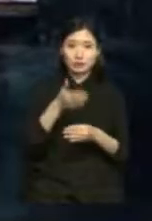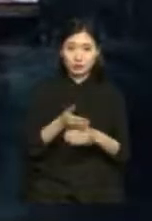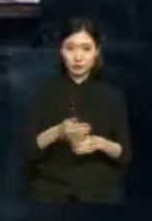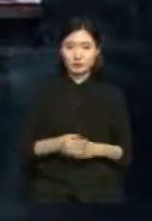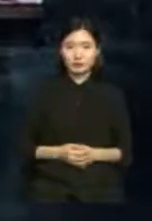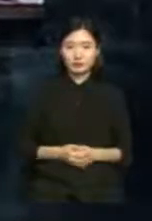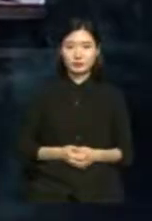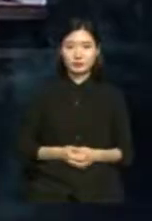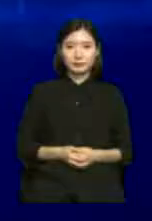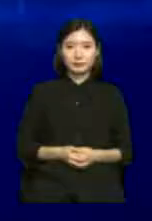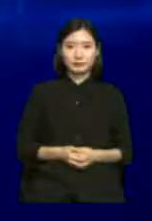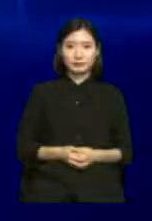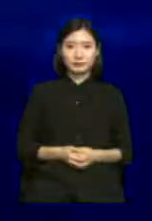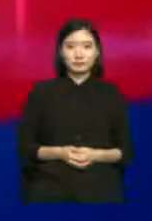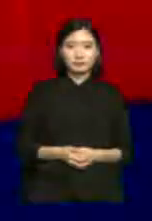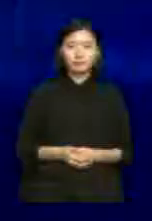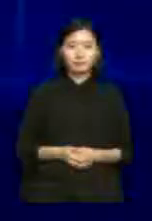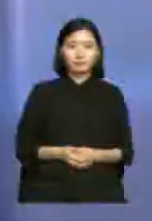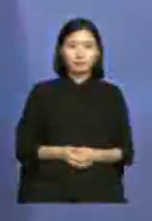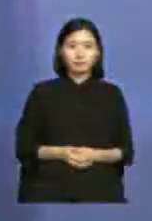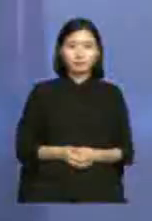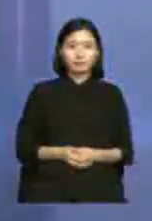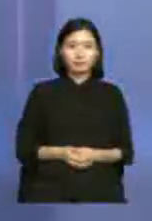이혜진 기자의 보도입니다.